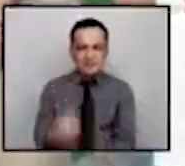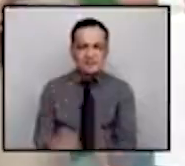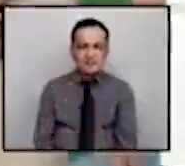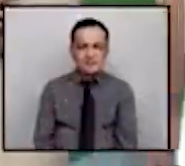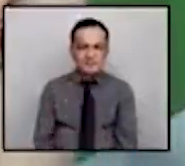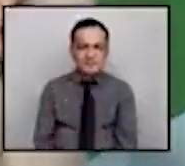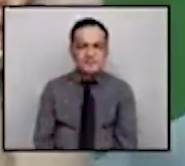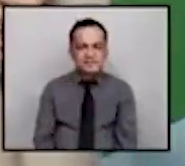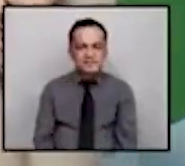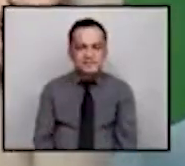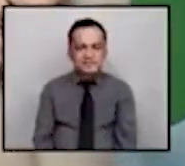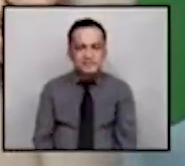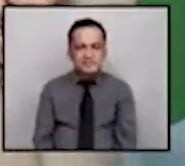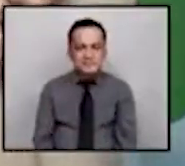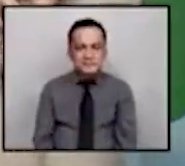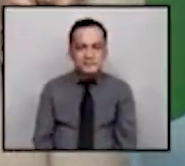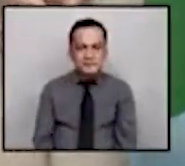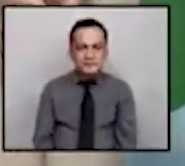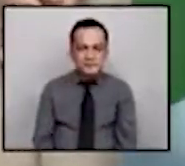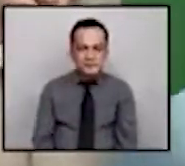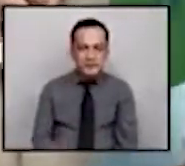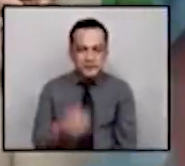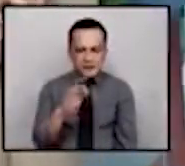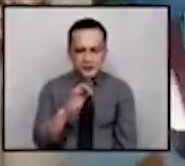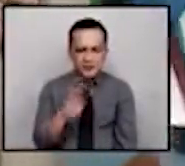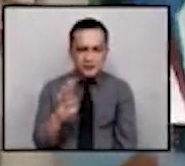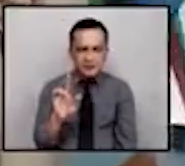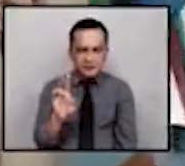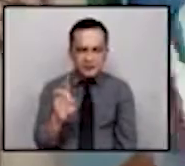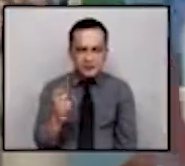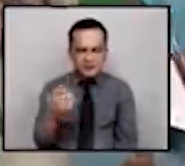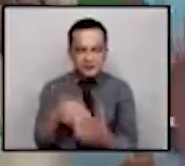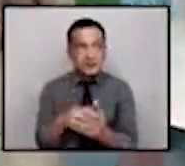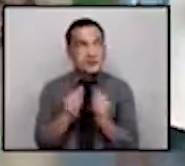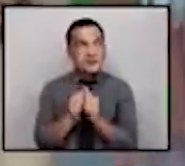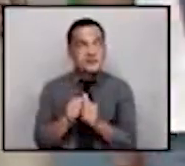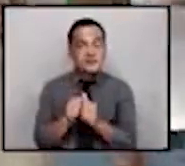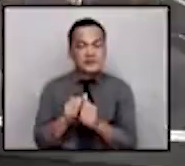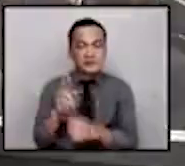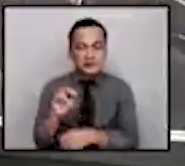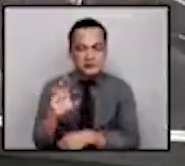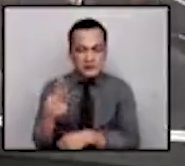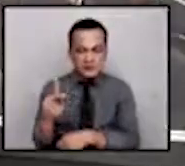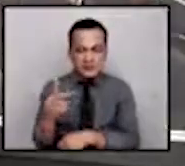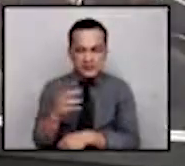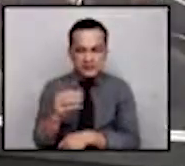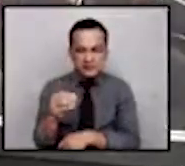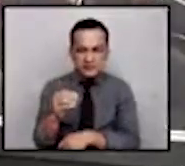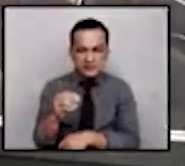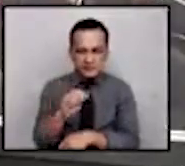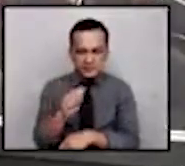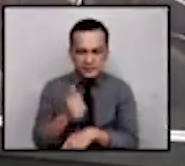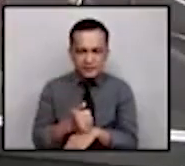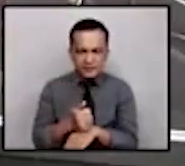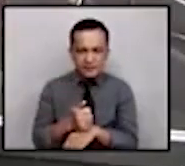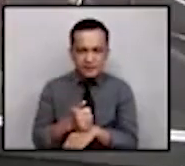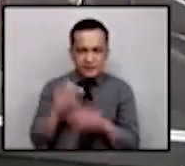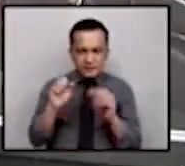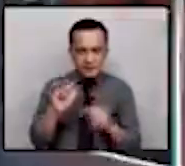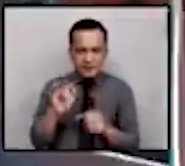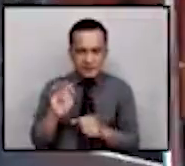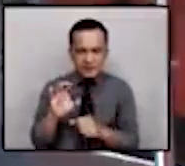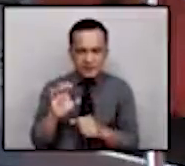nyo po yan mga yes. RSP. February 17. Muli, nakasama po natin si Rick Espiritu, founder and president ng Majestic Wings